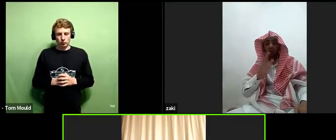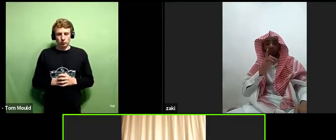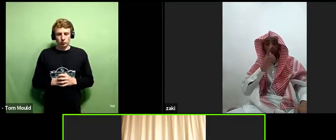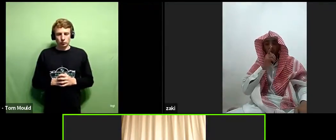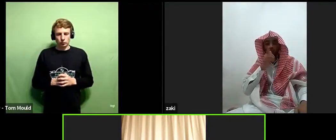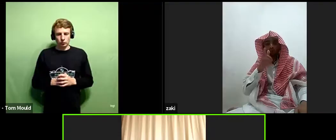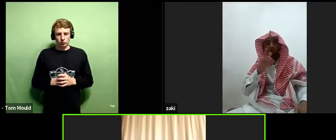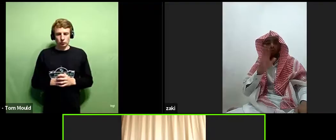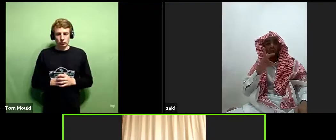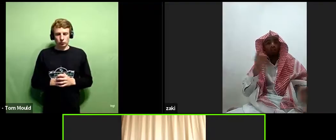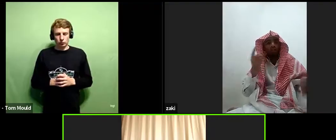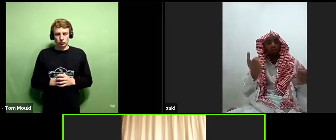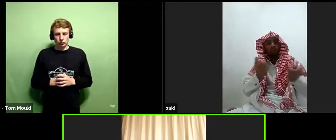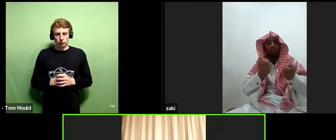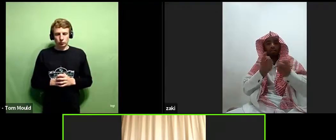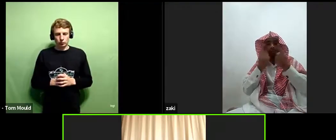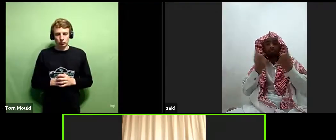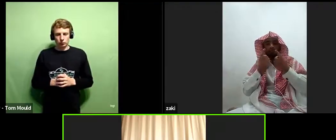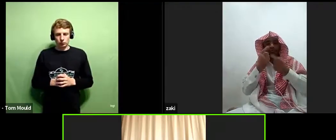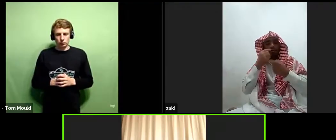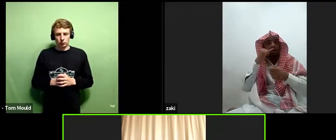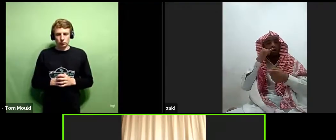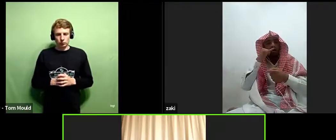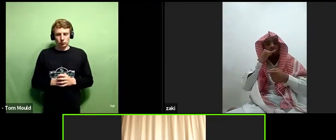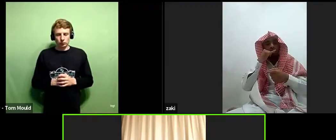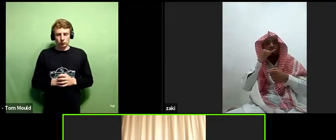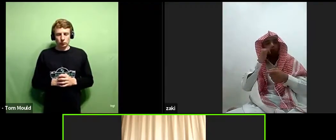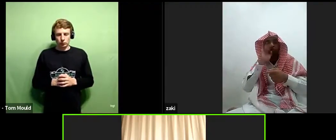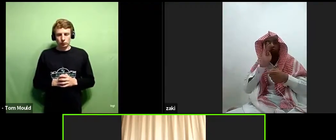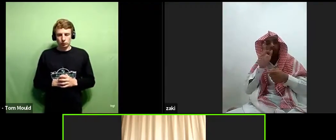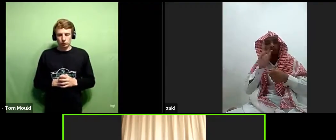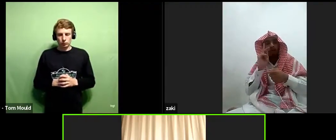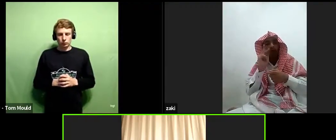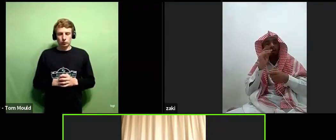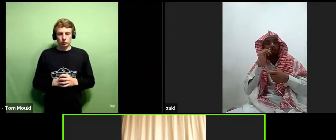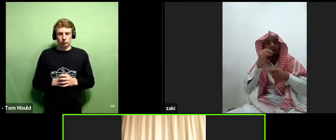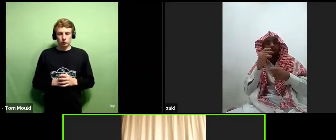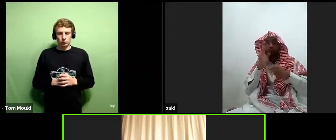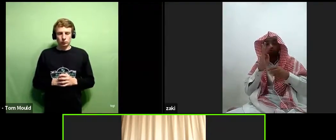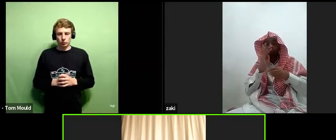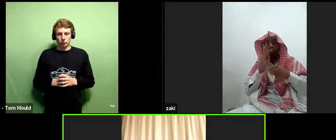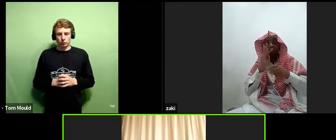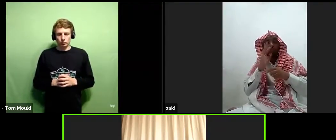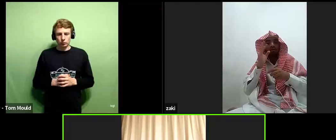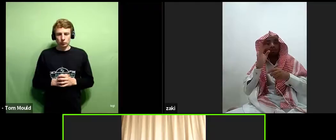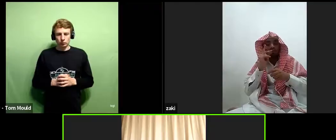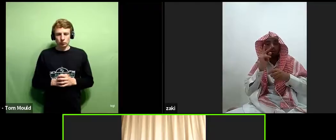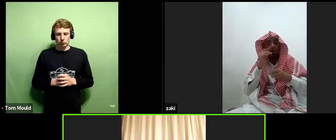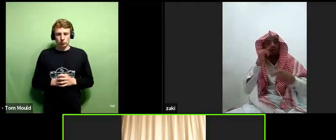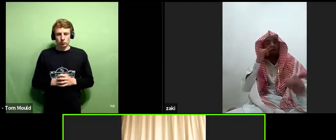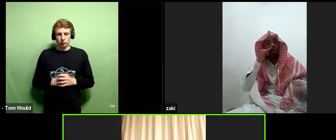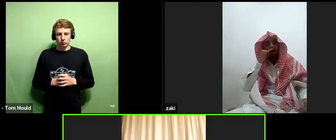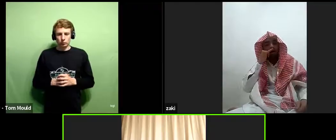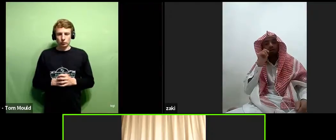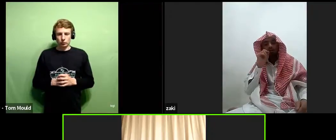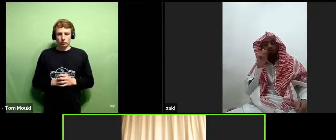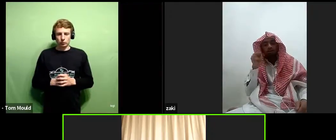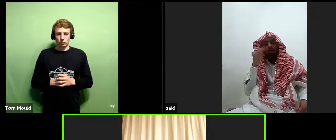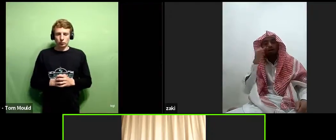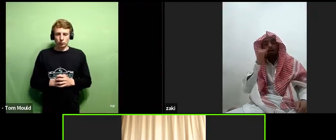مكالمة أهلي في ذلك البيت في اليوم الذي يفترض أنه